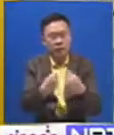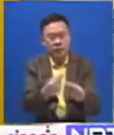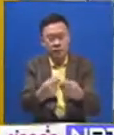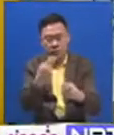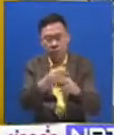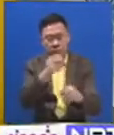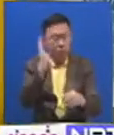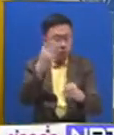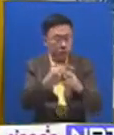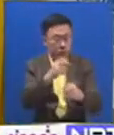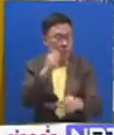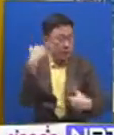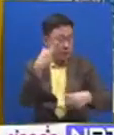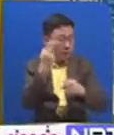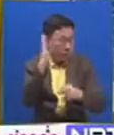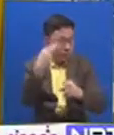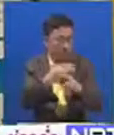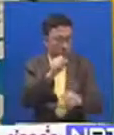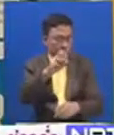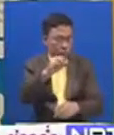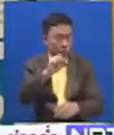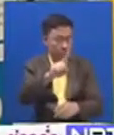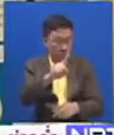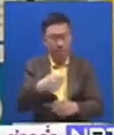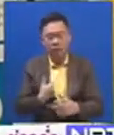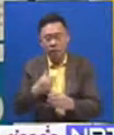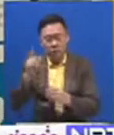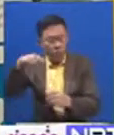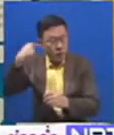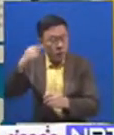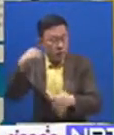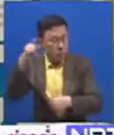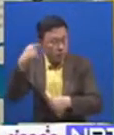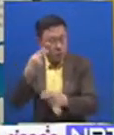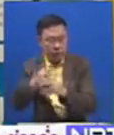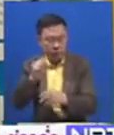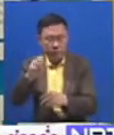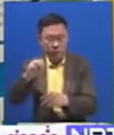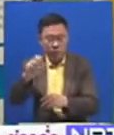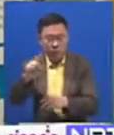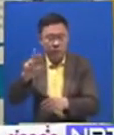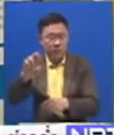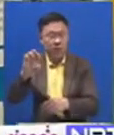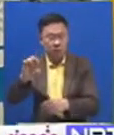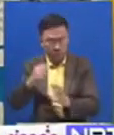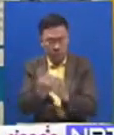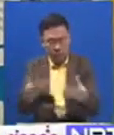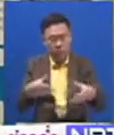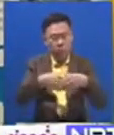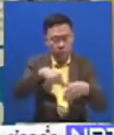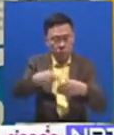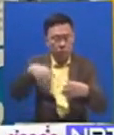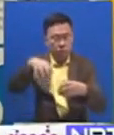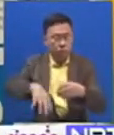เพศผู้ว่าสมศักดิ์และลิงแสมเพศเมียว่าคุณสมศรีซึ่งปัจจุบันคุณสมศักดิ์และคุณสมศรีได้กลับมาอยู่ใน